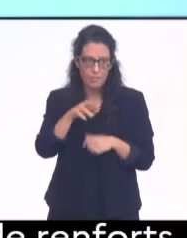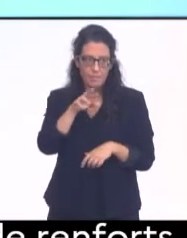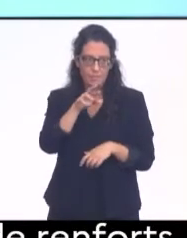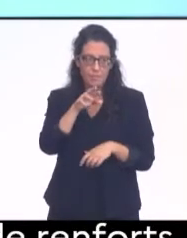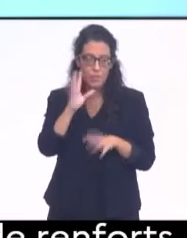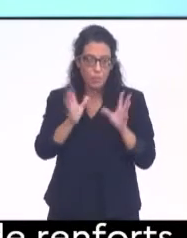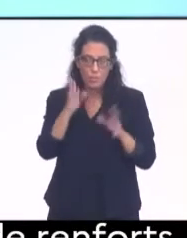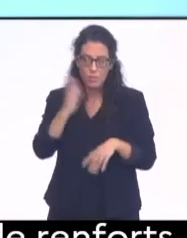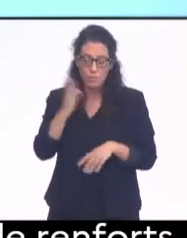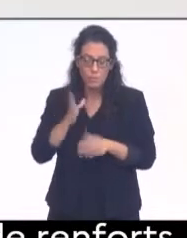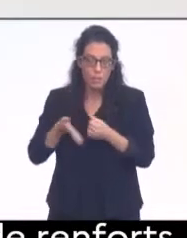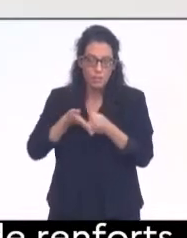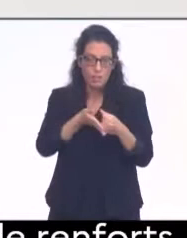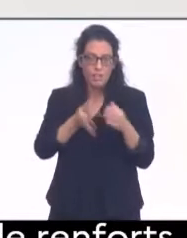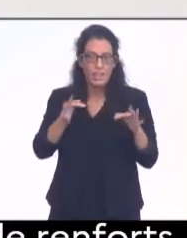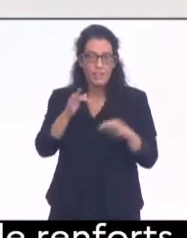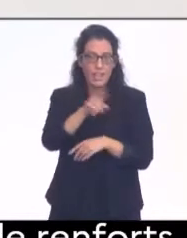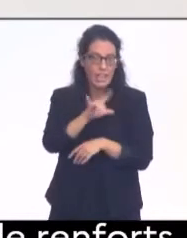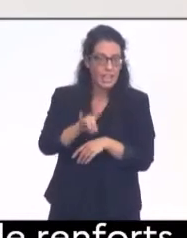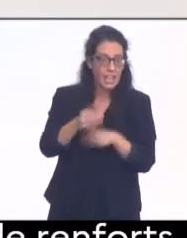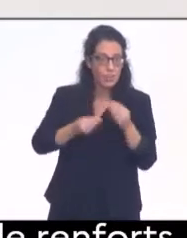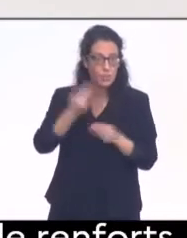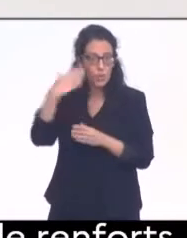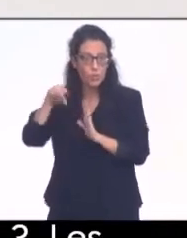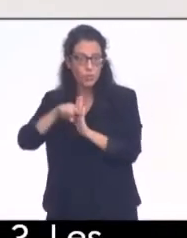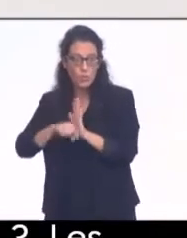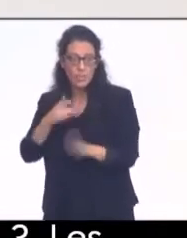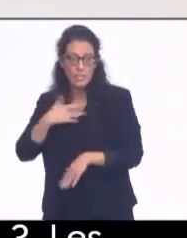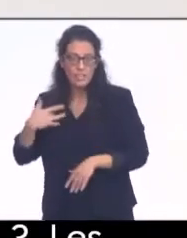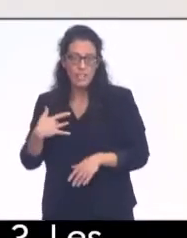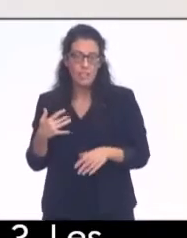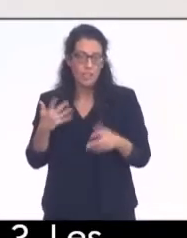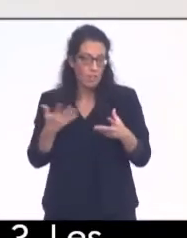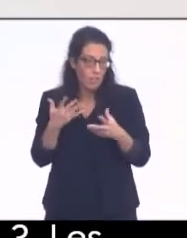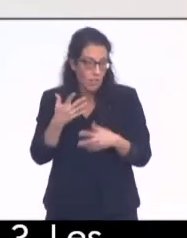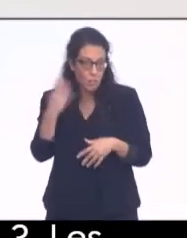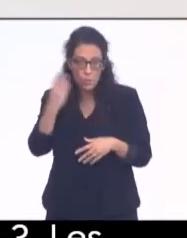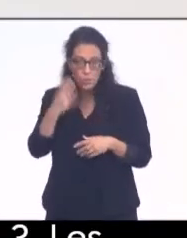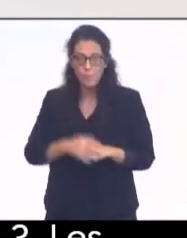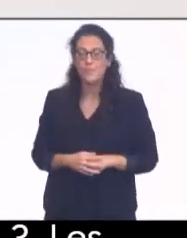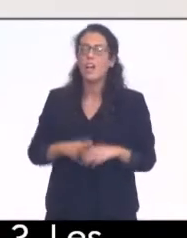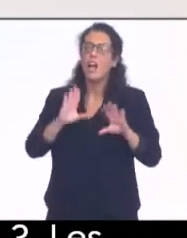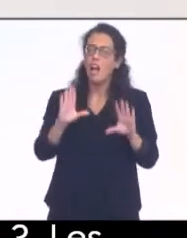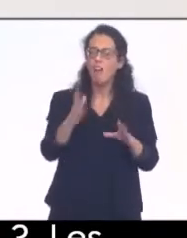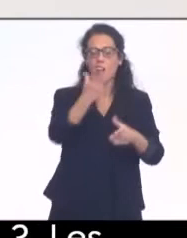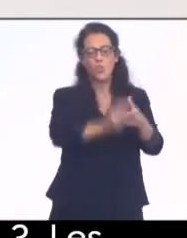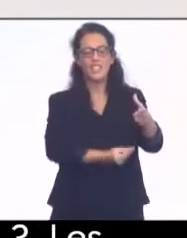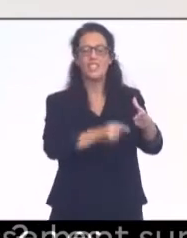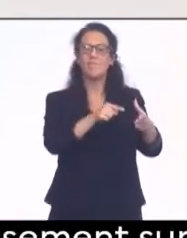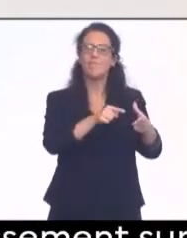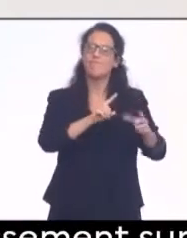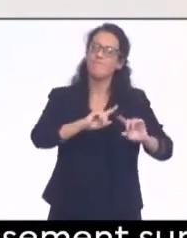envisageables? Alors, plutôt que de parler d'absentéisme, je dirais que c'est des problèmes de recrutement, des problèmes